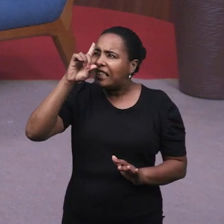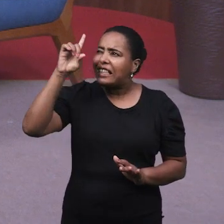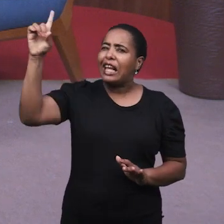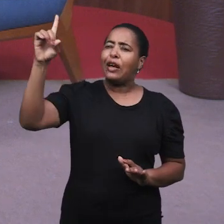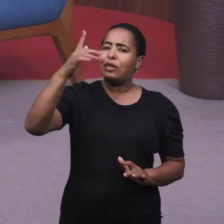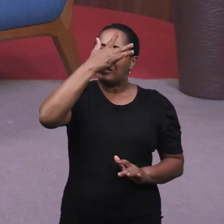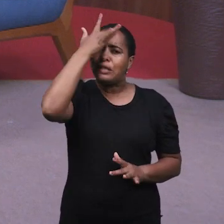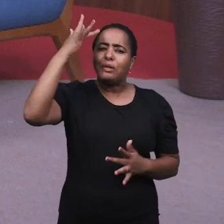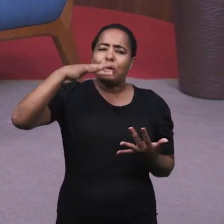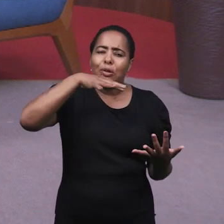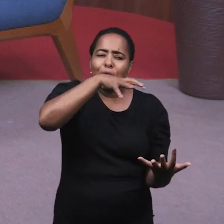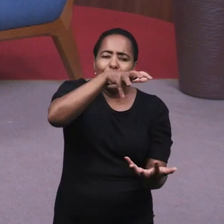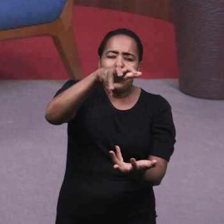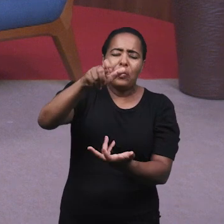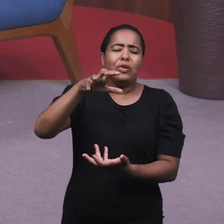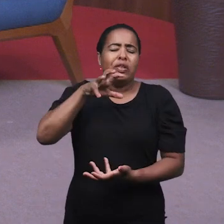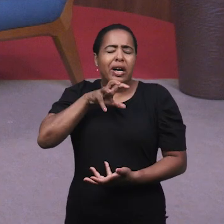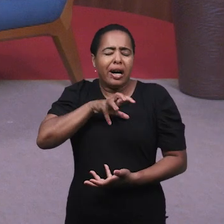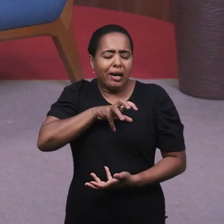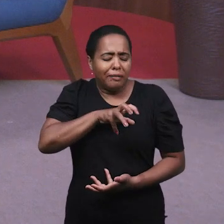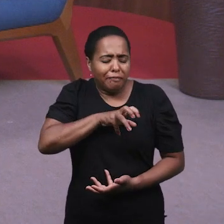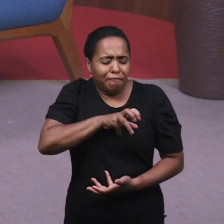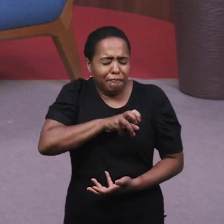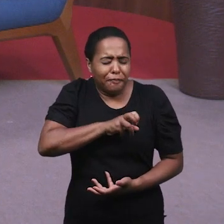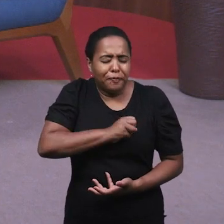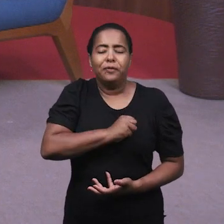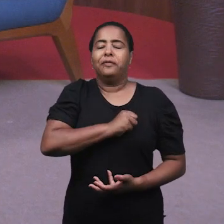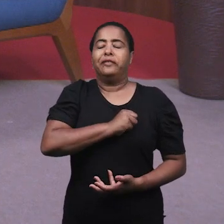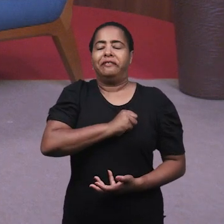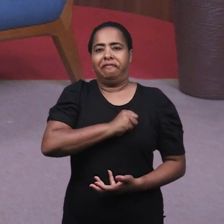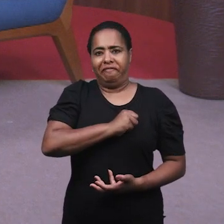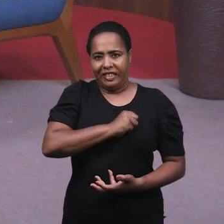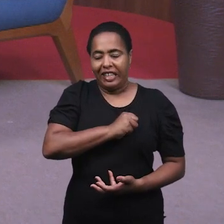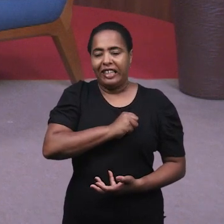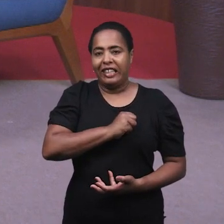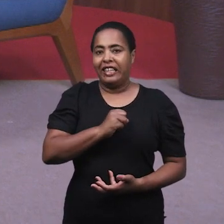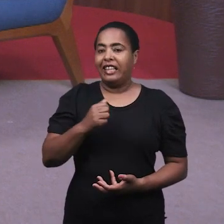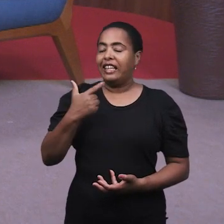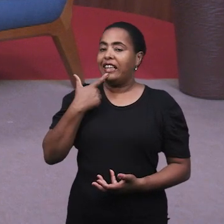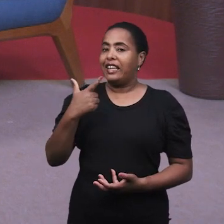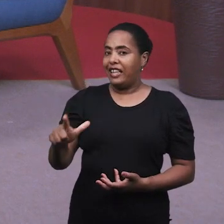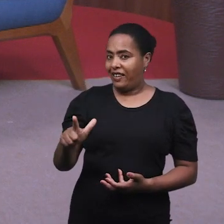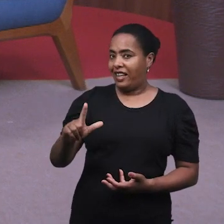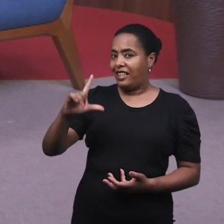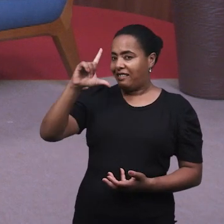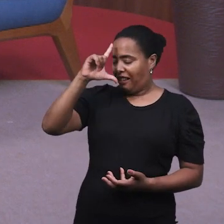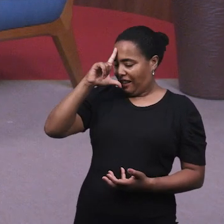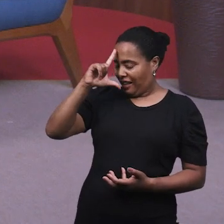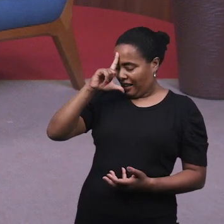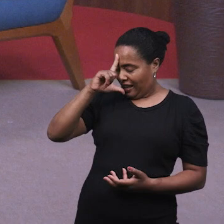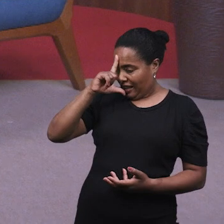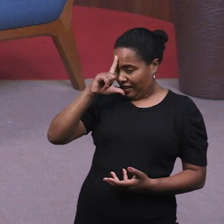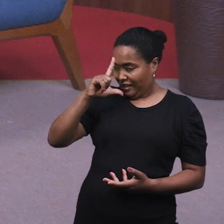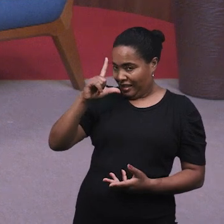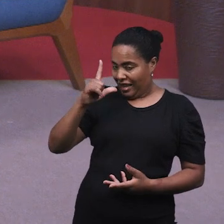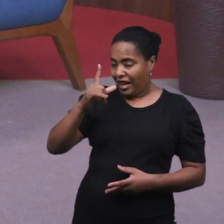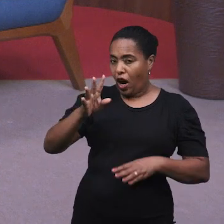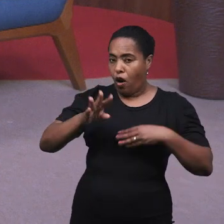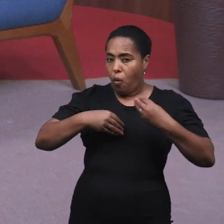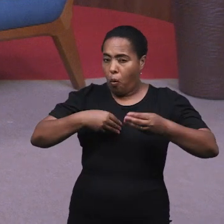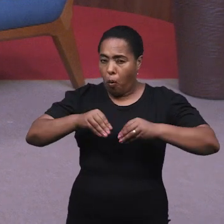observez bien que la langue grecque, c'est une langue très complète. Mais on n'a pas